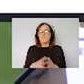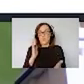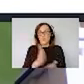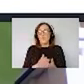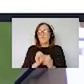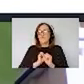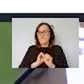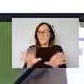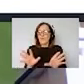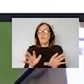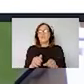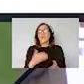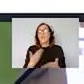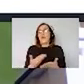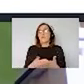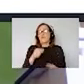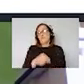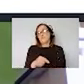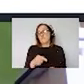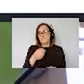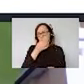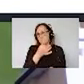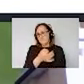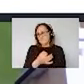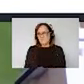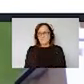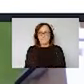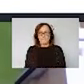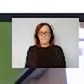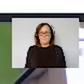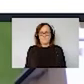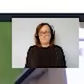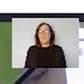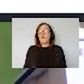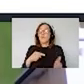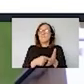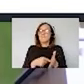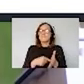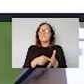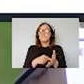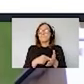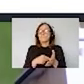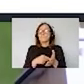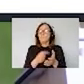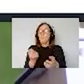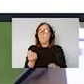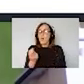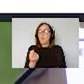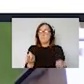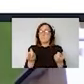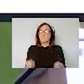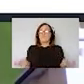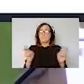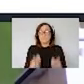już wyjaśniam, dlaczego tak naprawdę pojawiły się te pytania. W momencie, kiedy założyłam